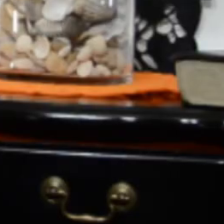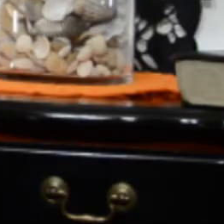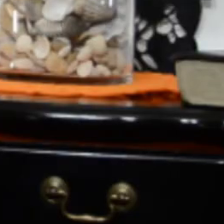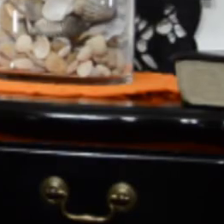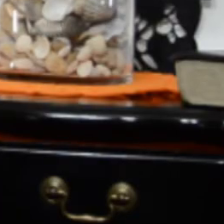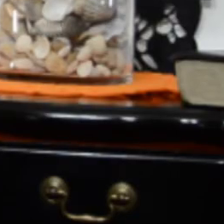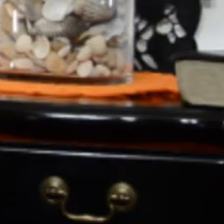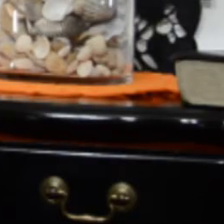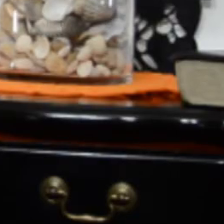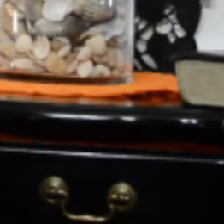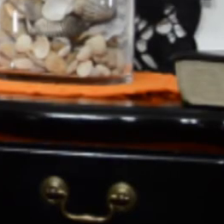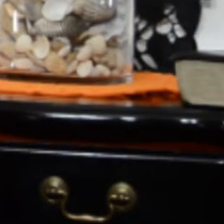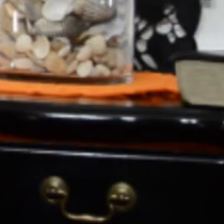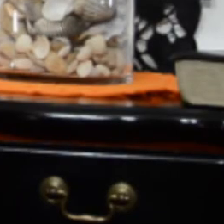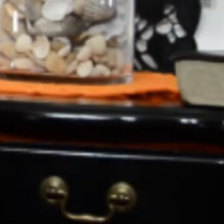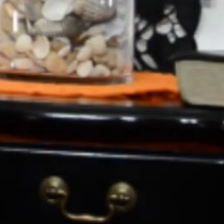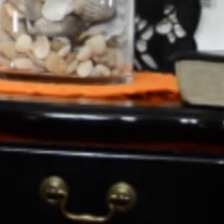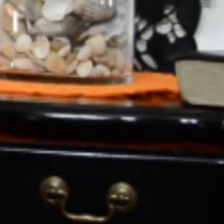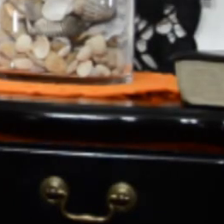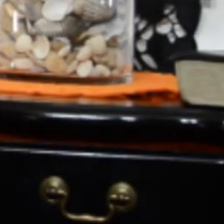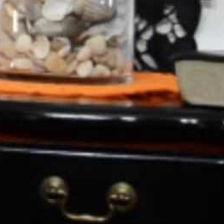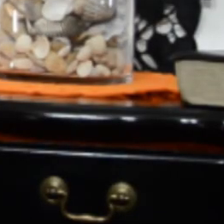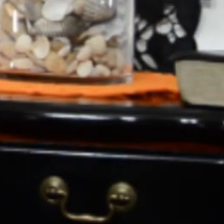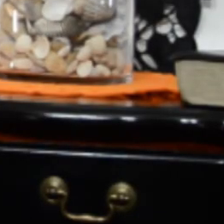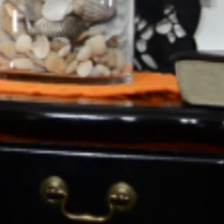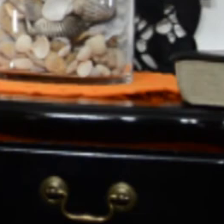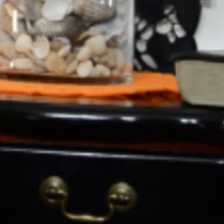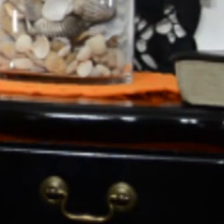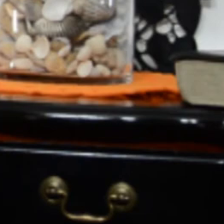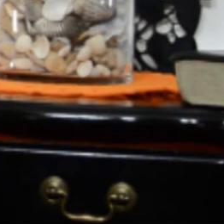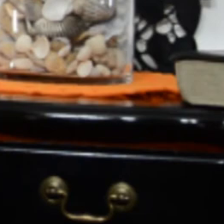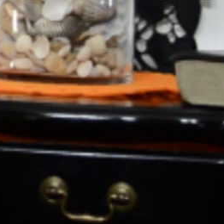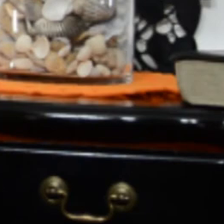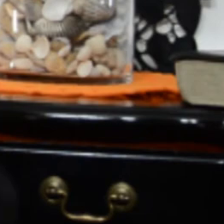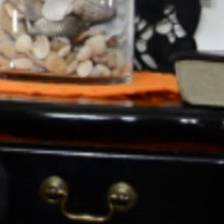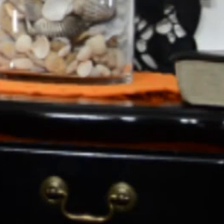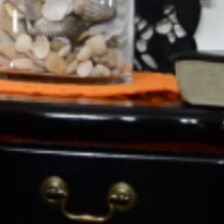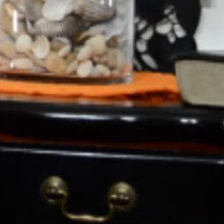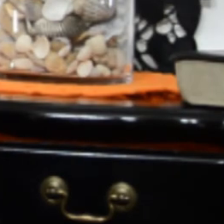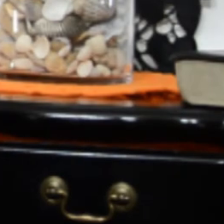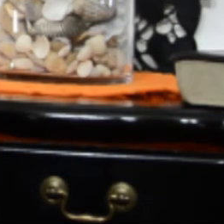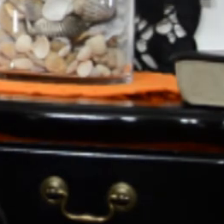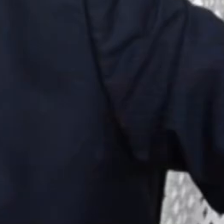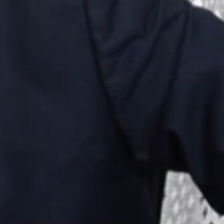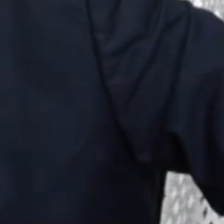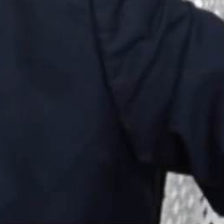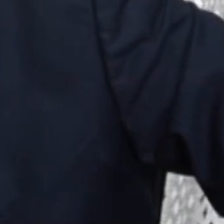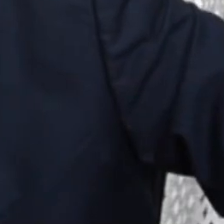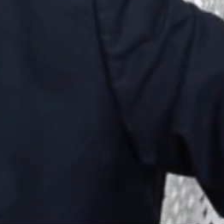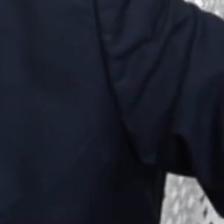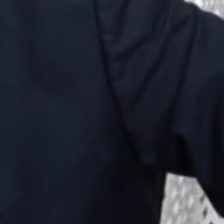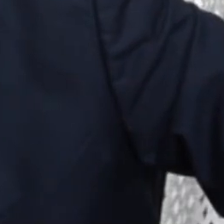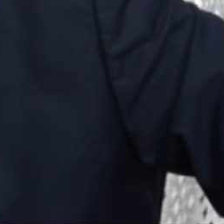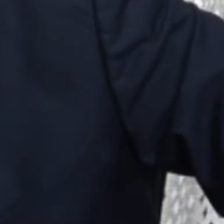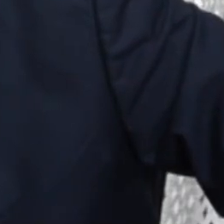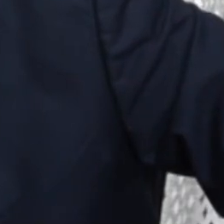takarudzidza kudhara. Kana wabhabhatidzwa manje waachisikwa chitsva. Semwana aberekwa anopuwa